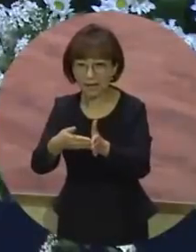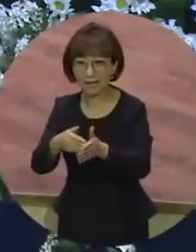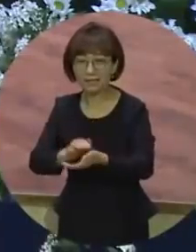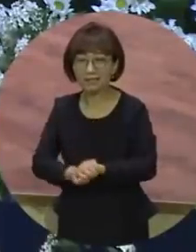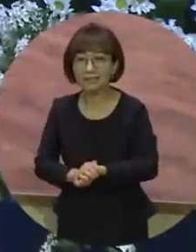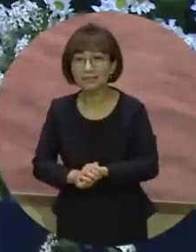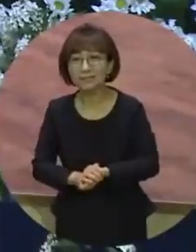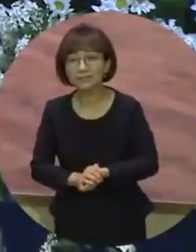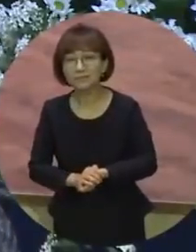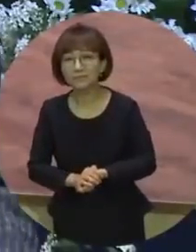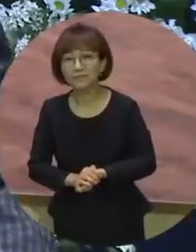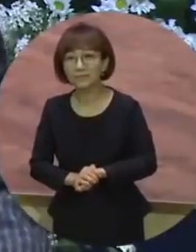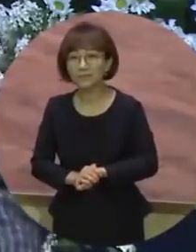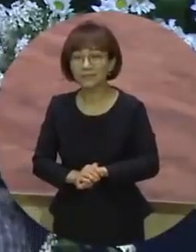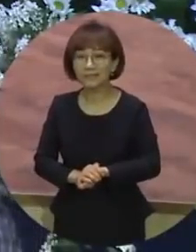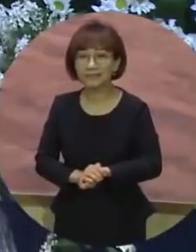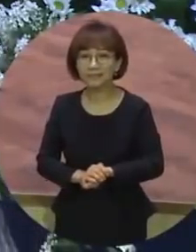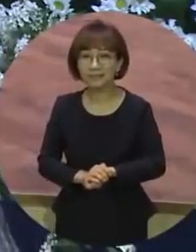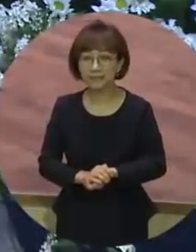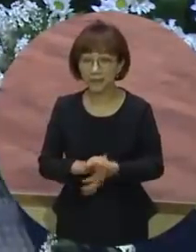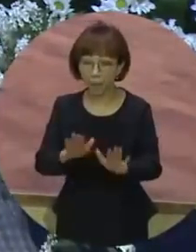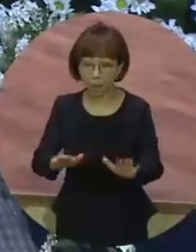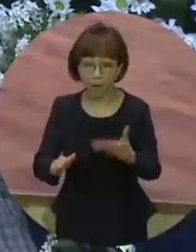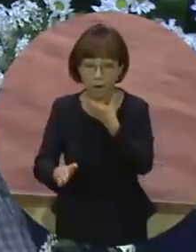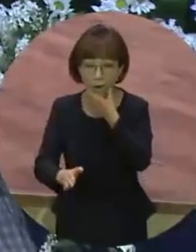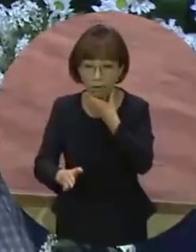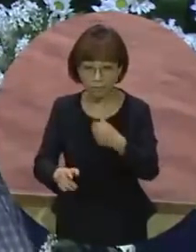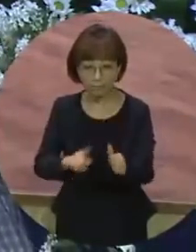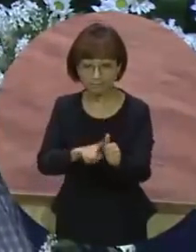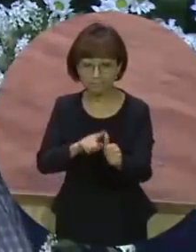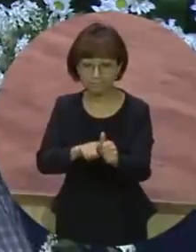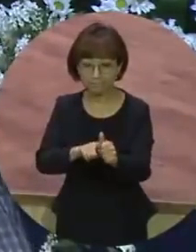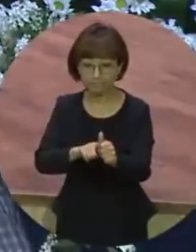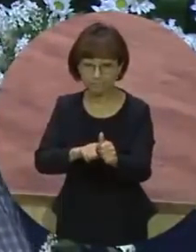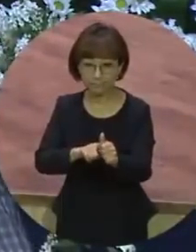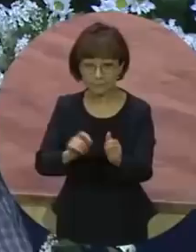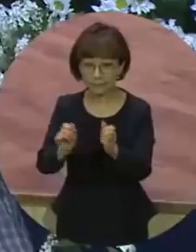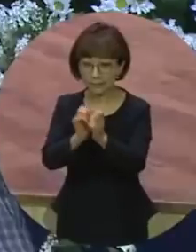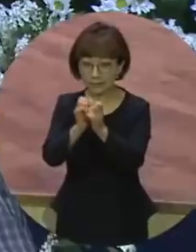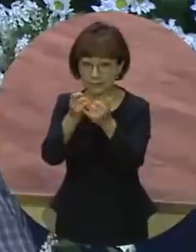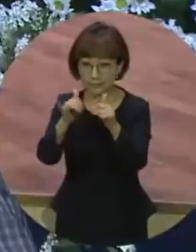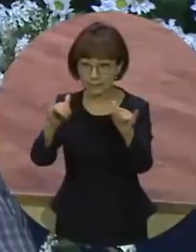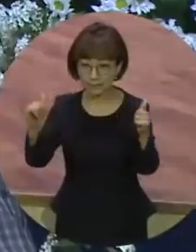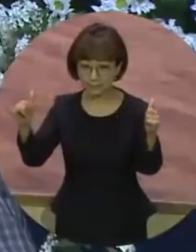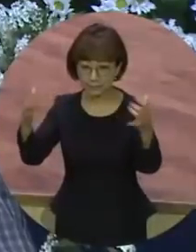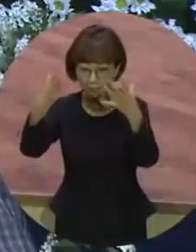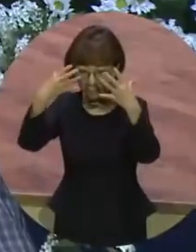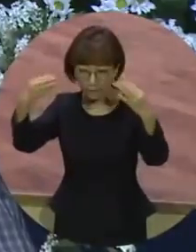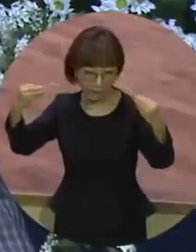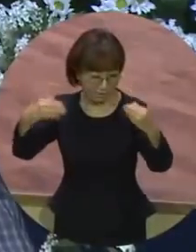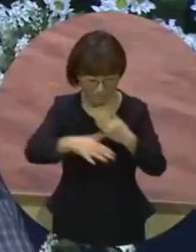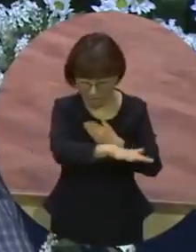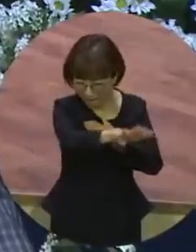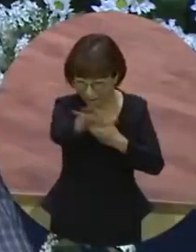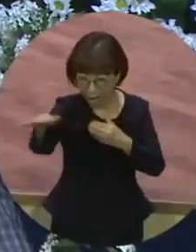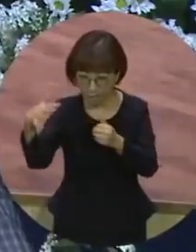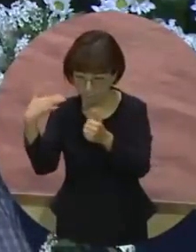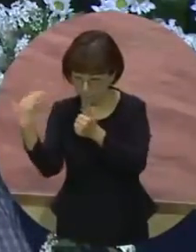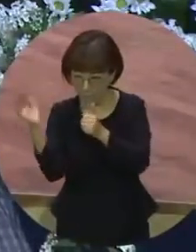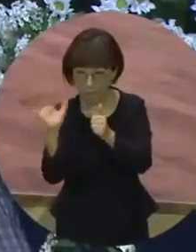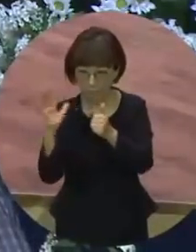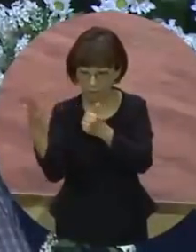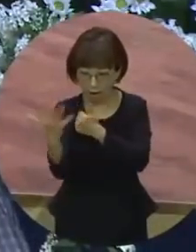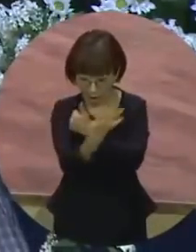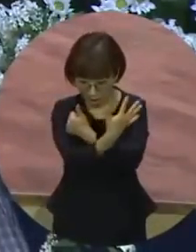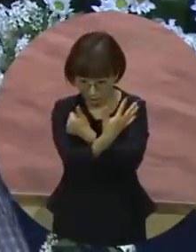결국 아브라함은요, 여러 사람 앞에서 확정된 공정을 하면서 땅값을